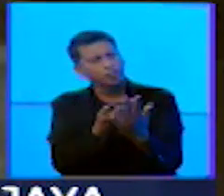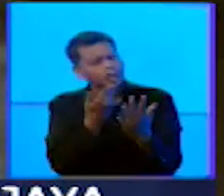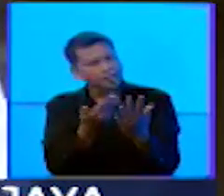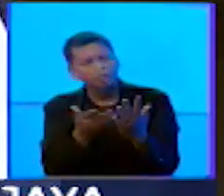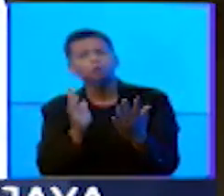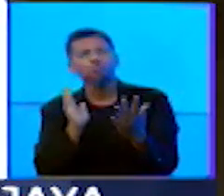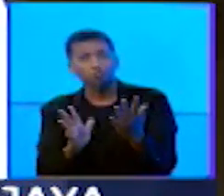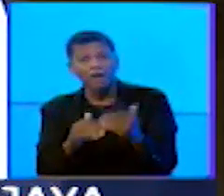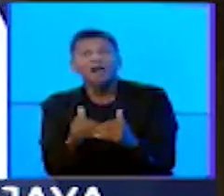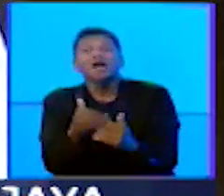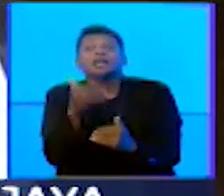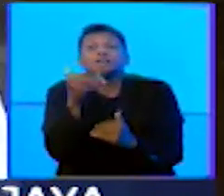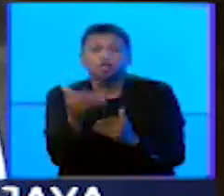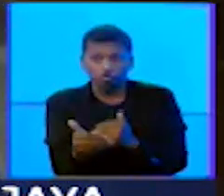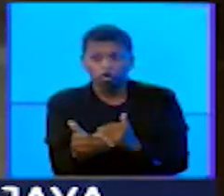dilakukan